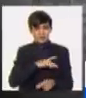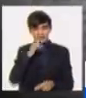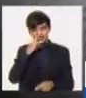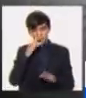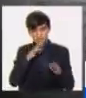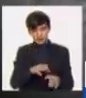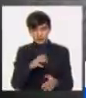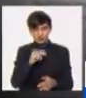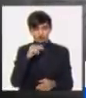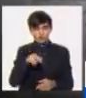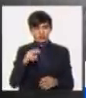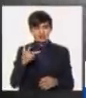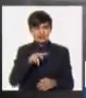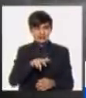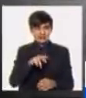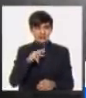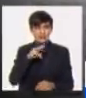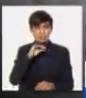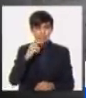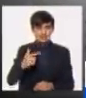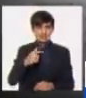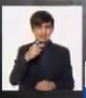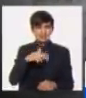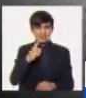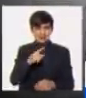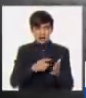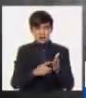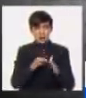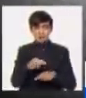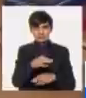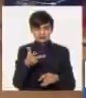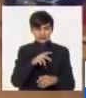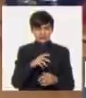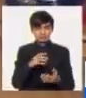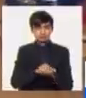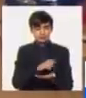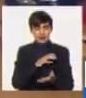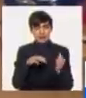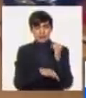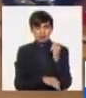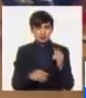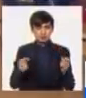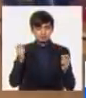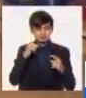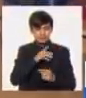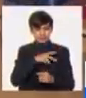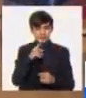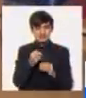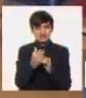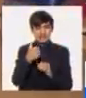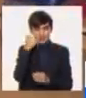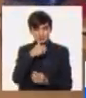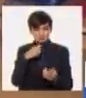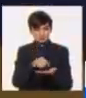Казахстана. 3 ЧП с МиГ-31 произошли именно в Карагандинской области. И последний случай зафиксирован в 2013